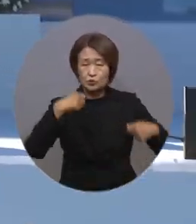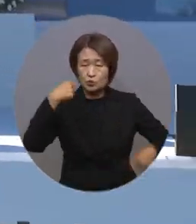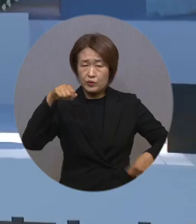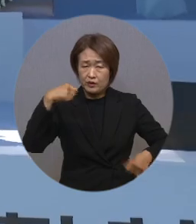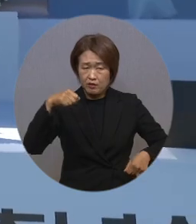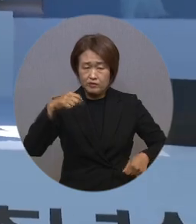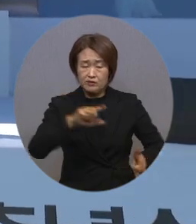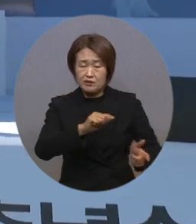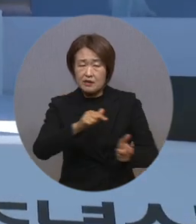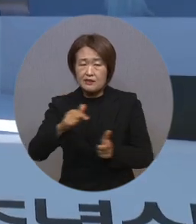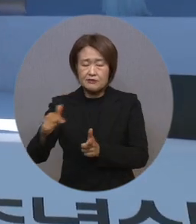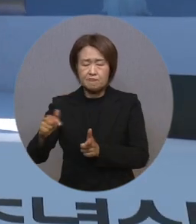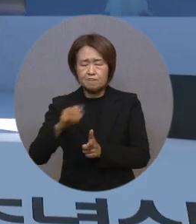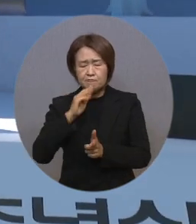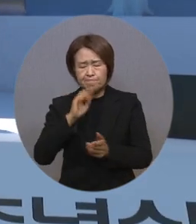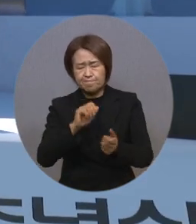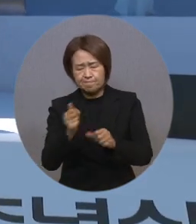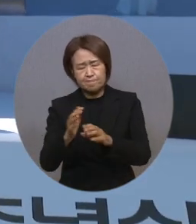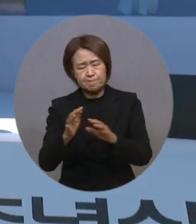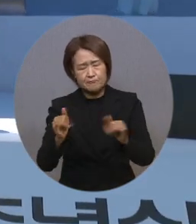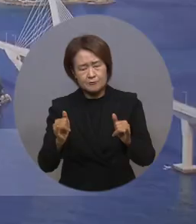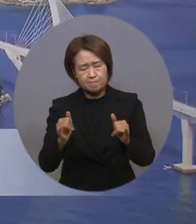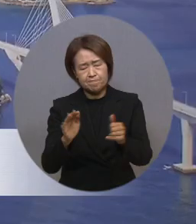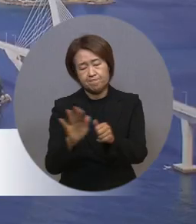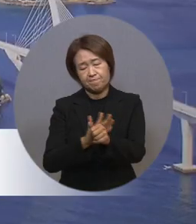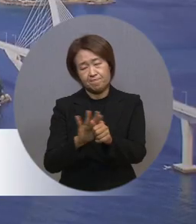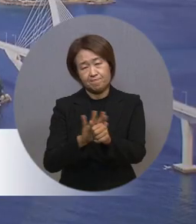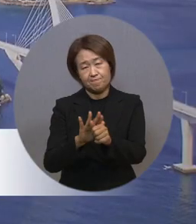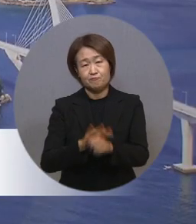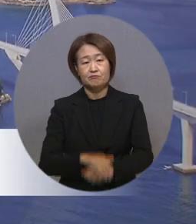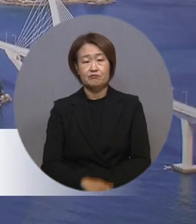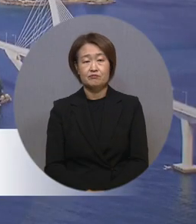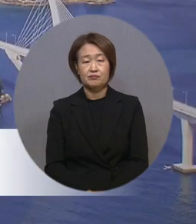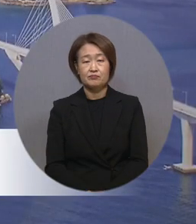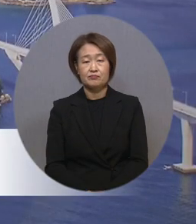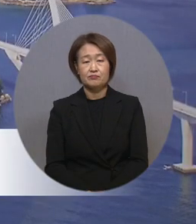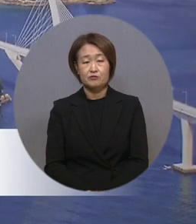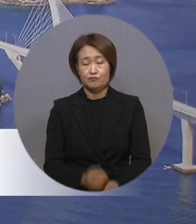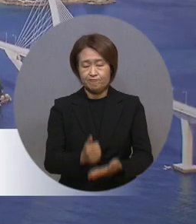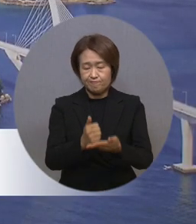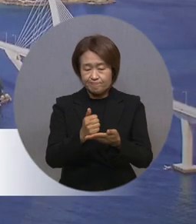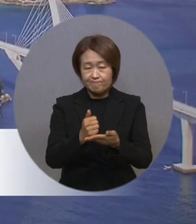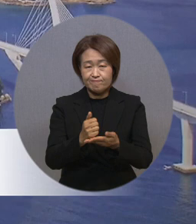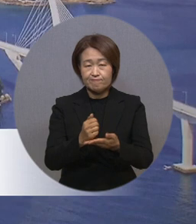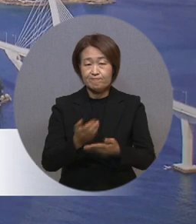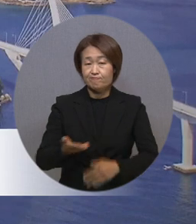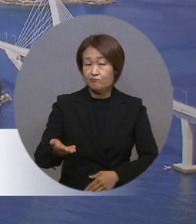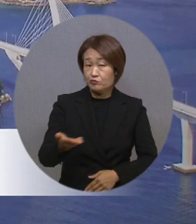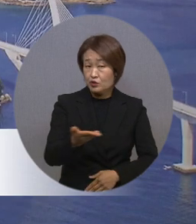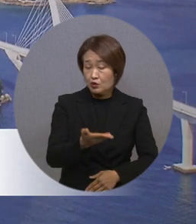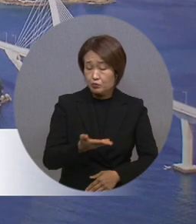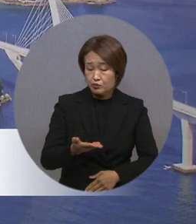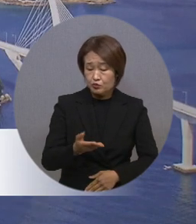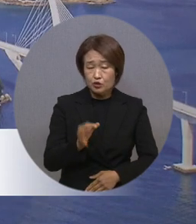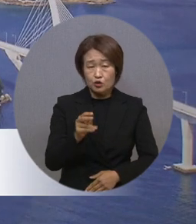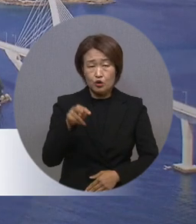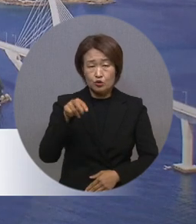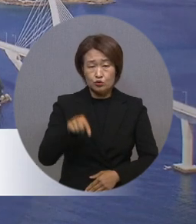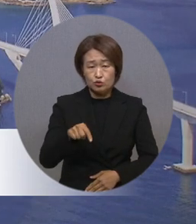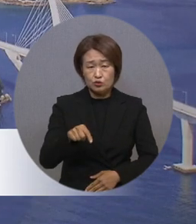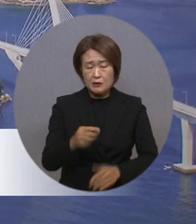담은 전시로 희생자를 애도했습니다. 존경하는 시민 여러분, 여순사건 유가족